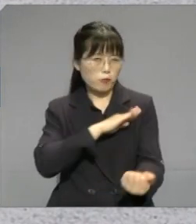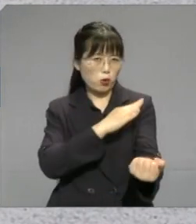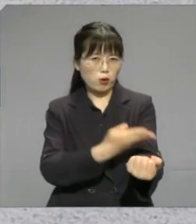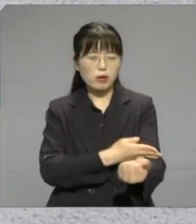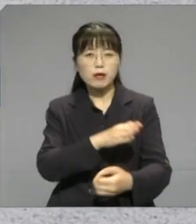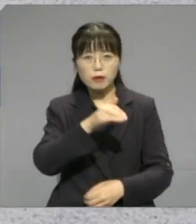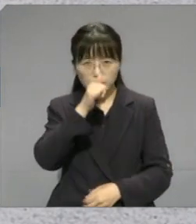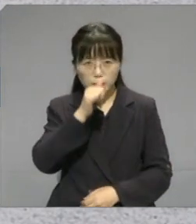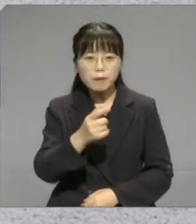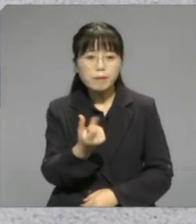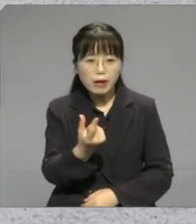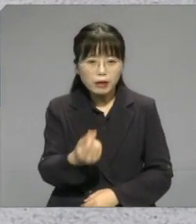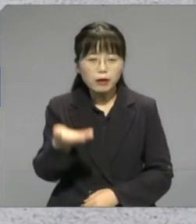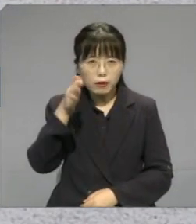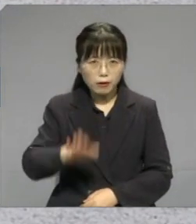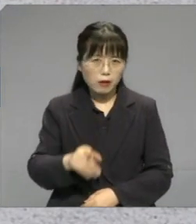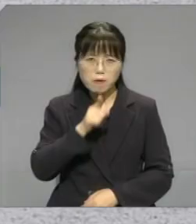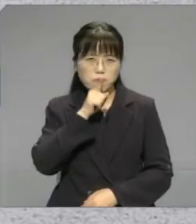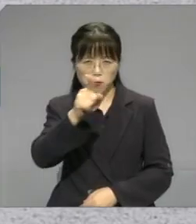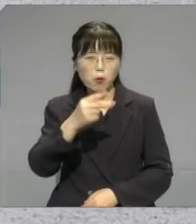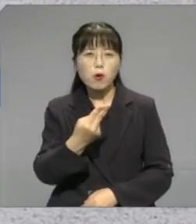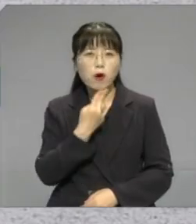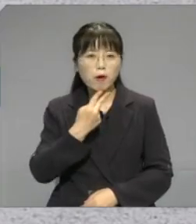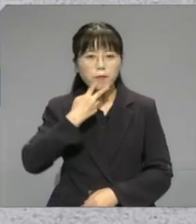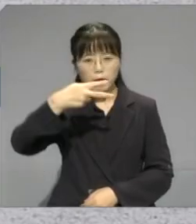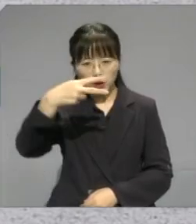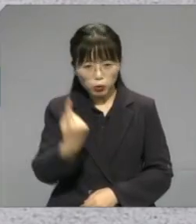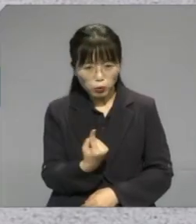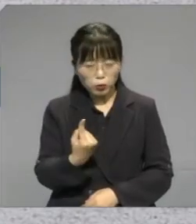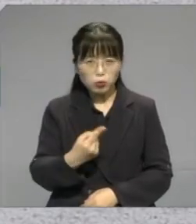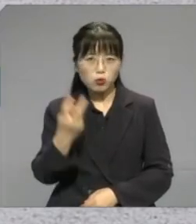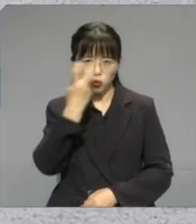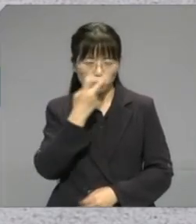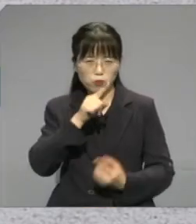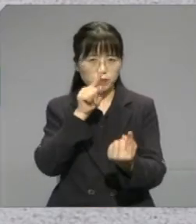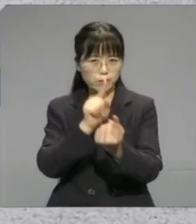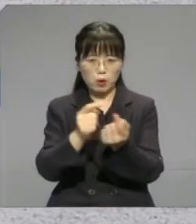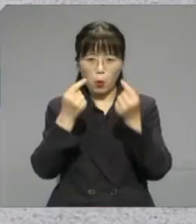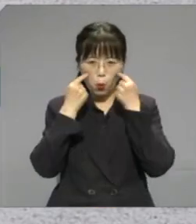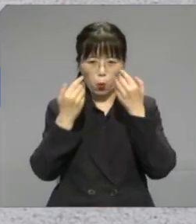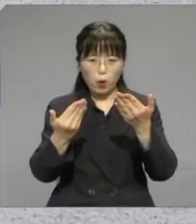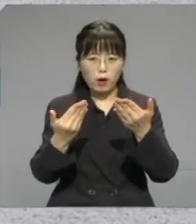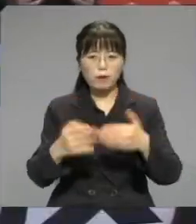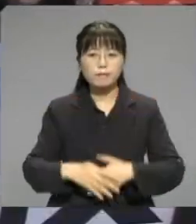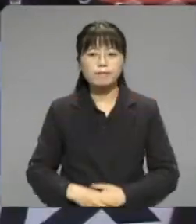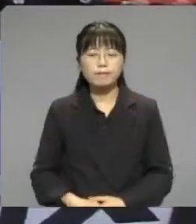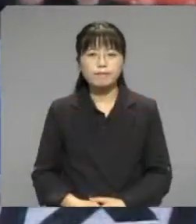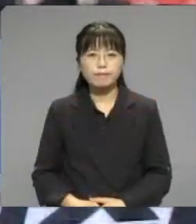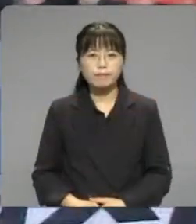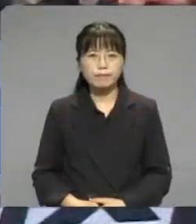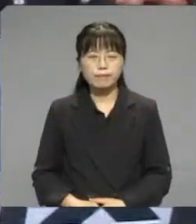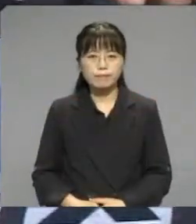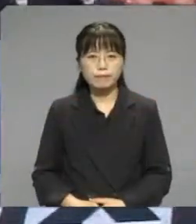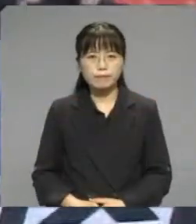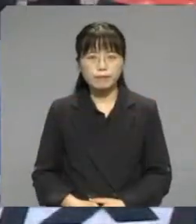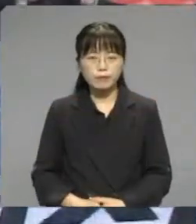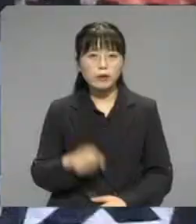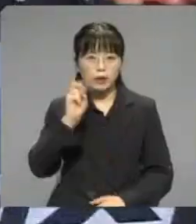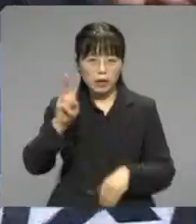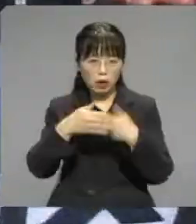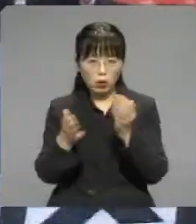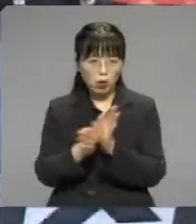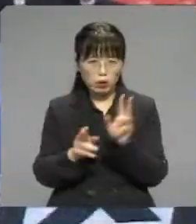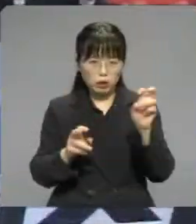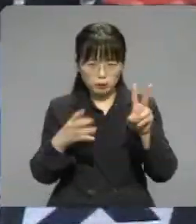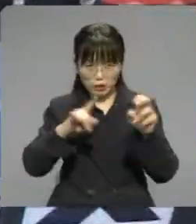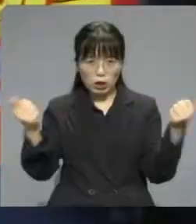있죠. 그러나 기소는 되지 않는다고 하더라도 수사 대상임이 분명하다. 야권은